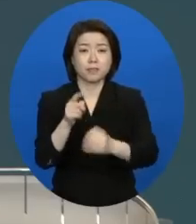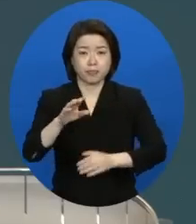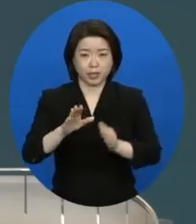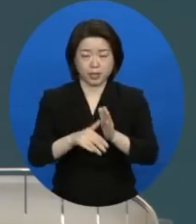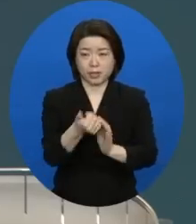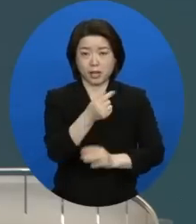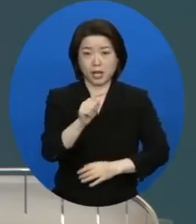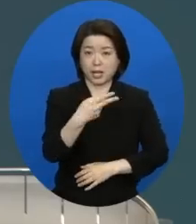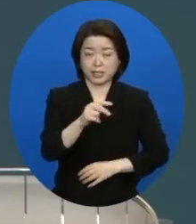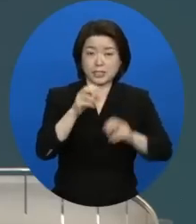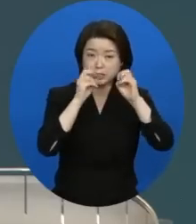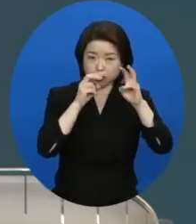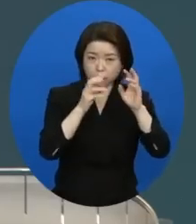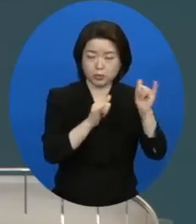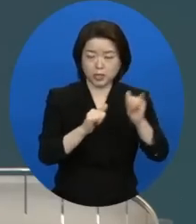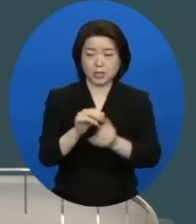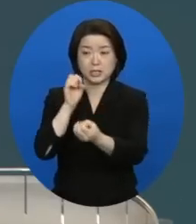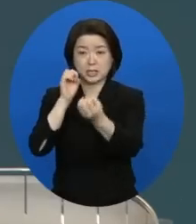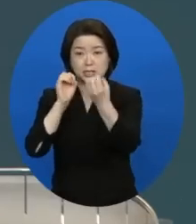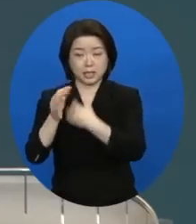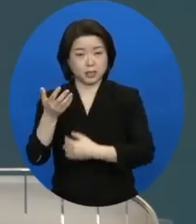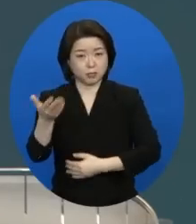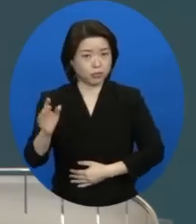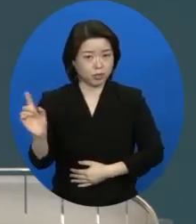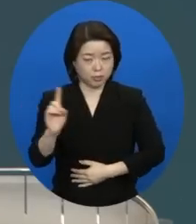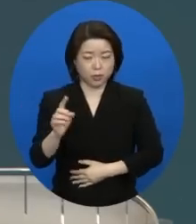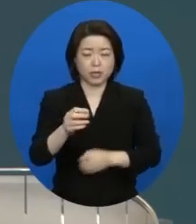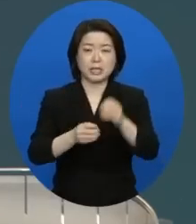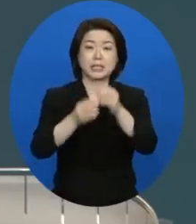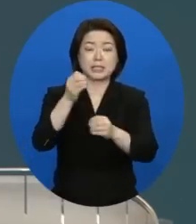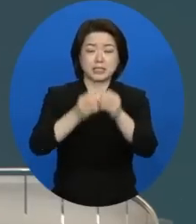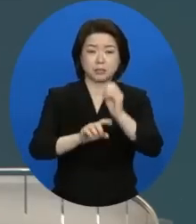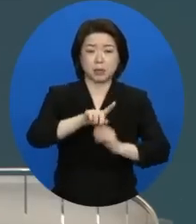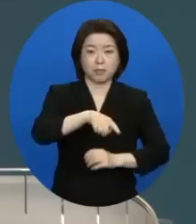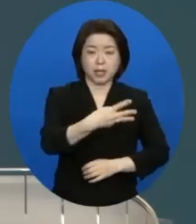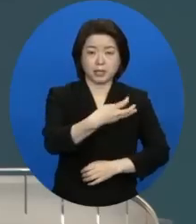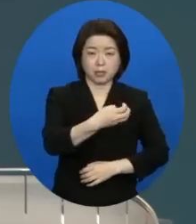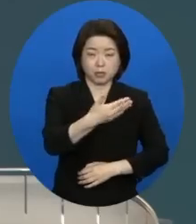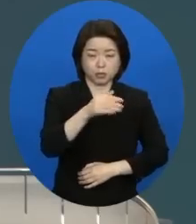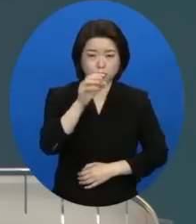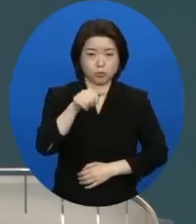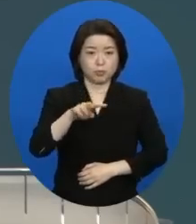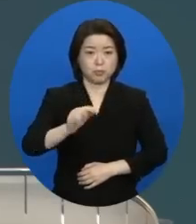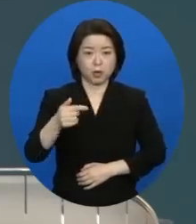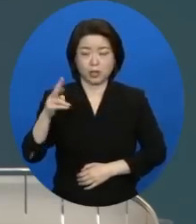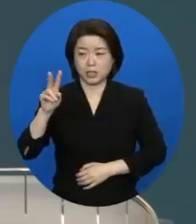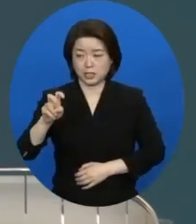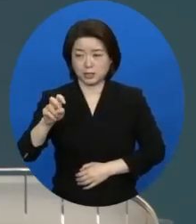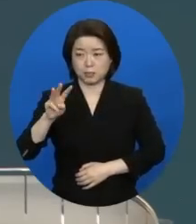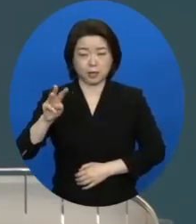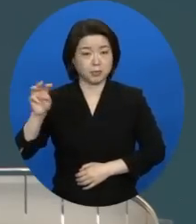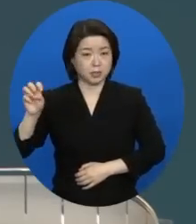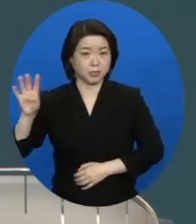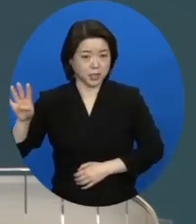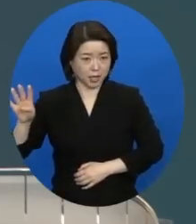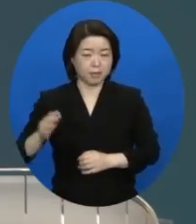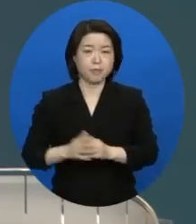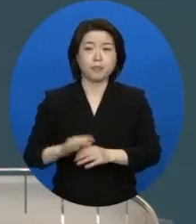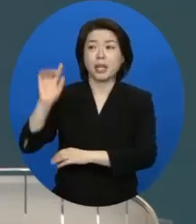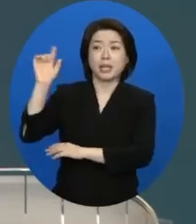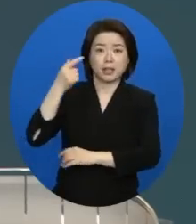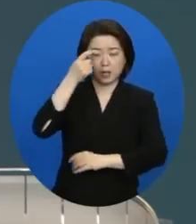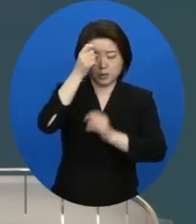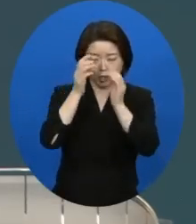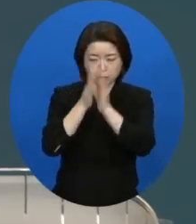하디 선교사님이 대답을 하셨어요. 시편 139편 23절 24절에 다윗의